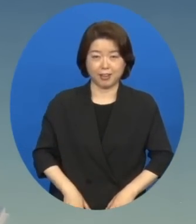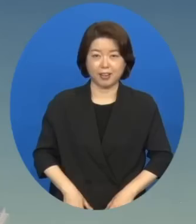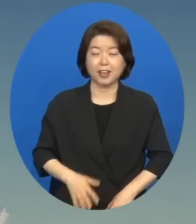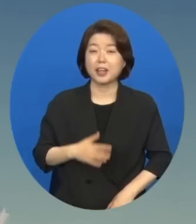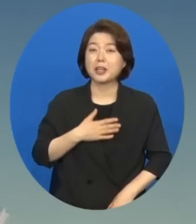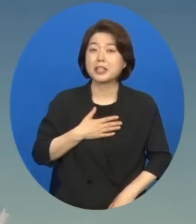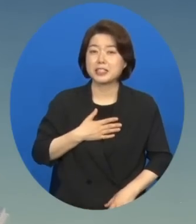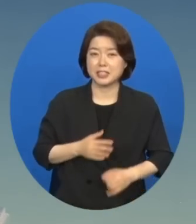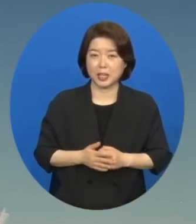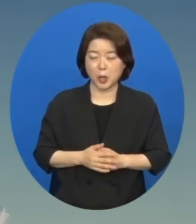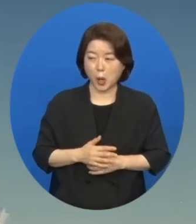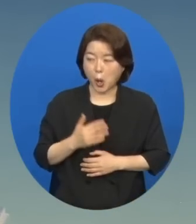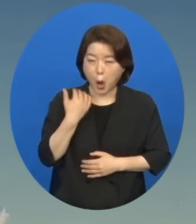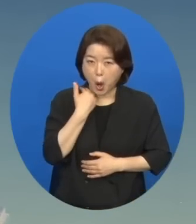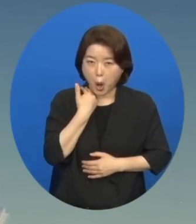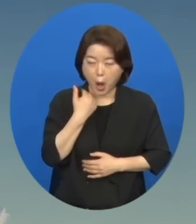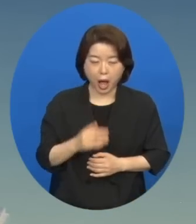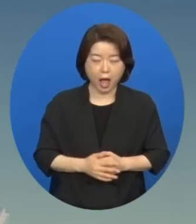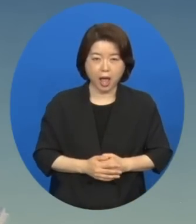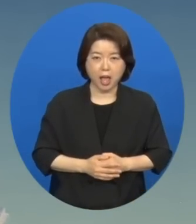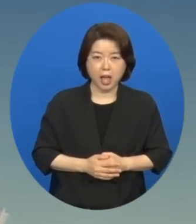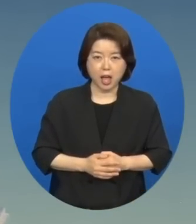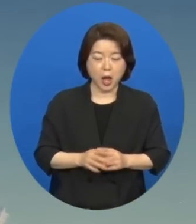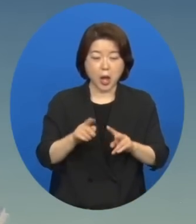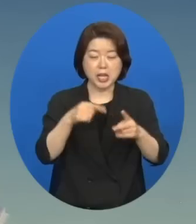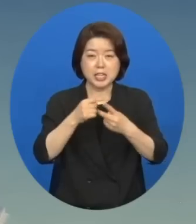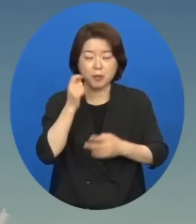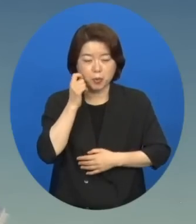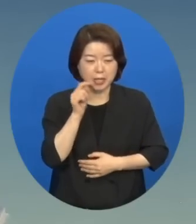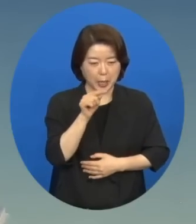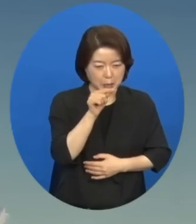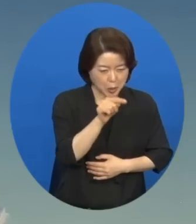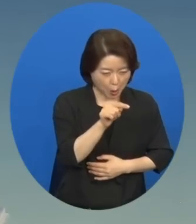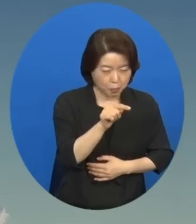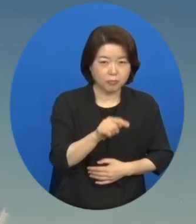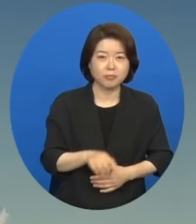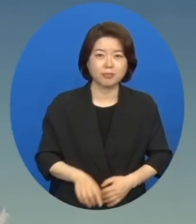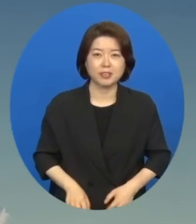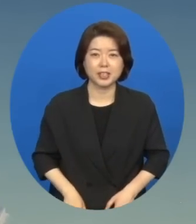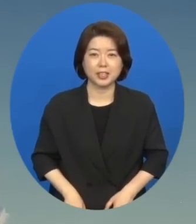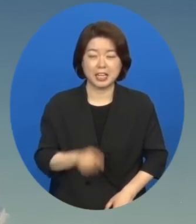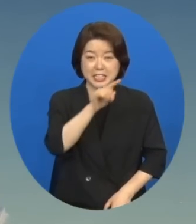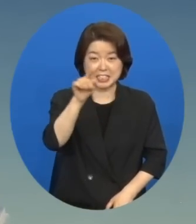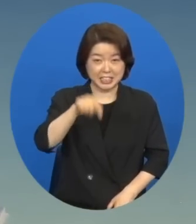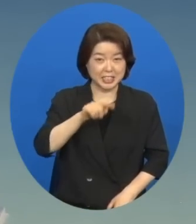그래서 아무도 못 알아보게 점을 하나 찍었어요.